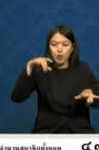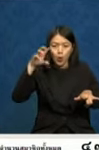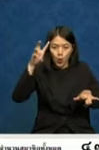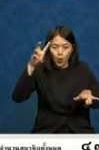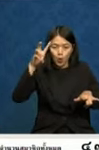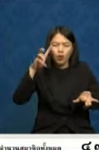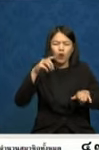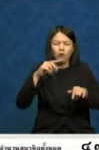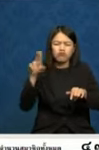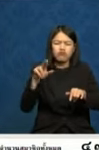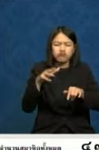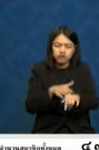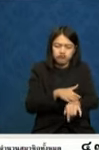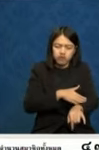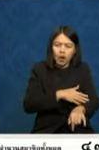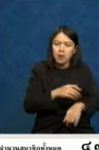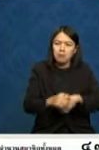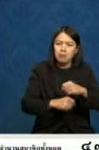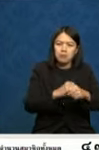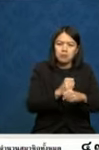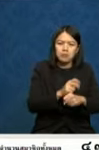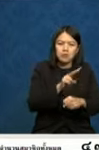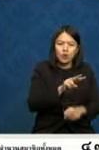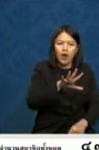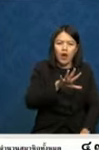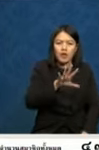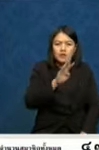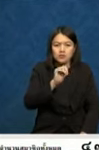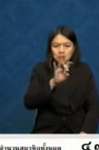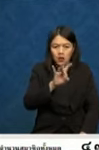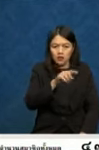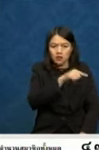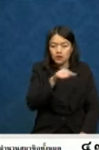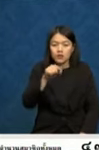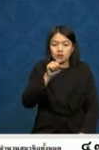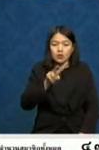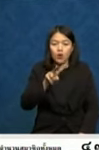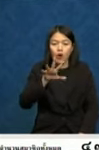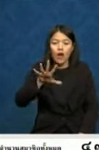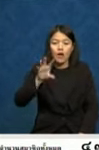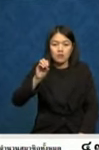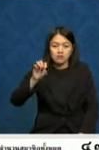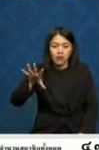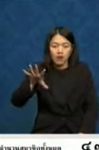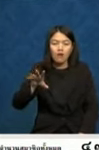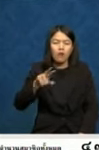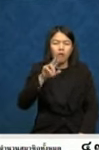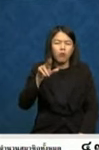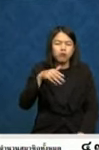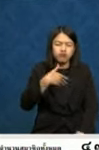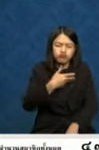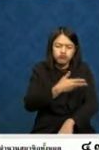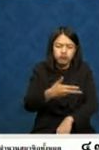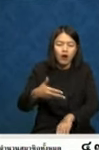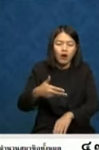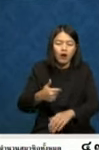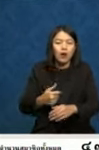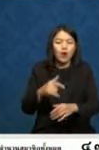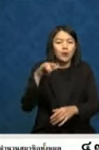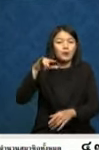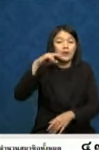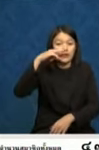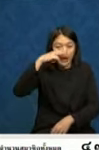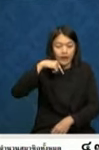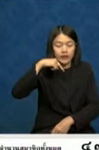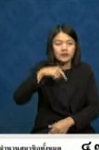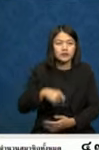การใช้งานยาวนานครับเริ่มตั้งแต่ปี2548ถึง2555ซึ่งเป็นการใช้งานโดยการบินไ